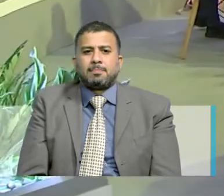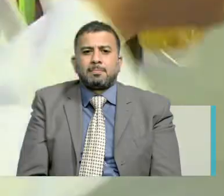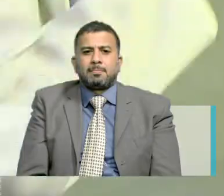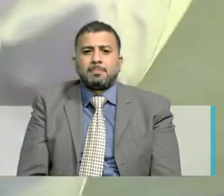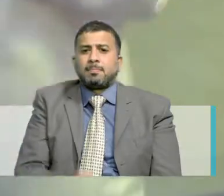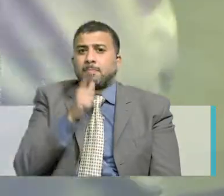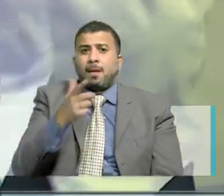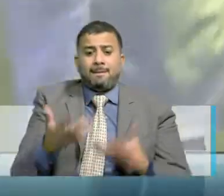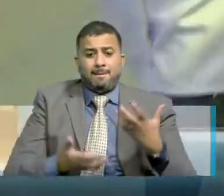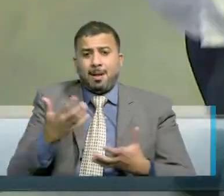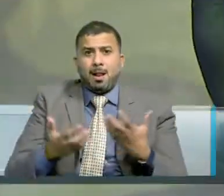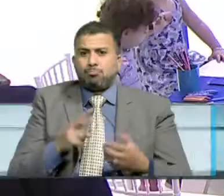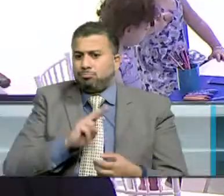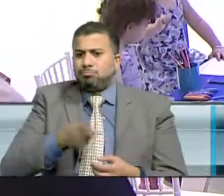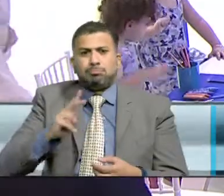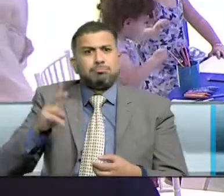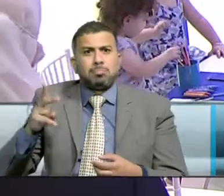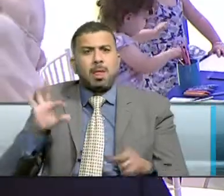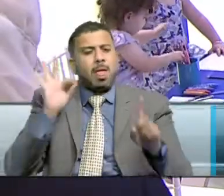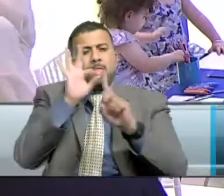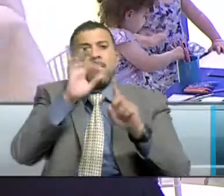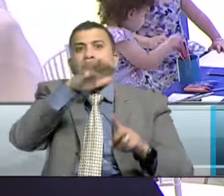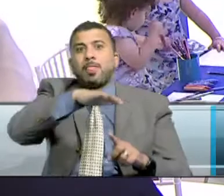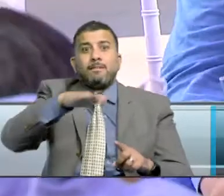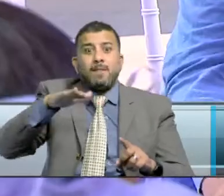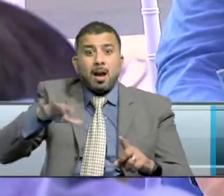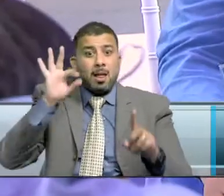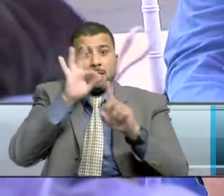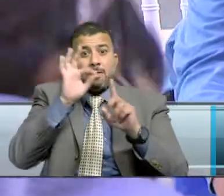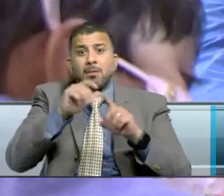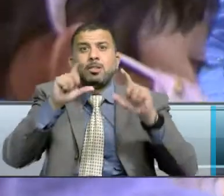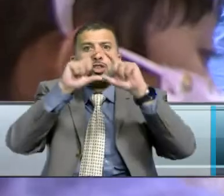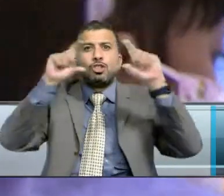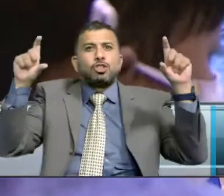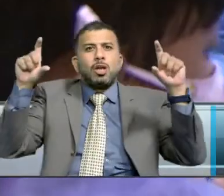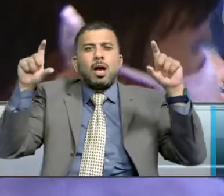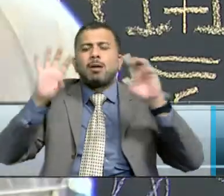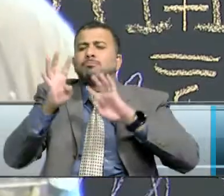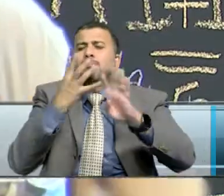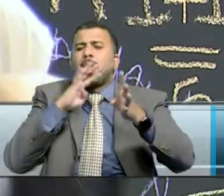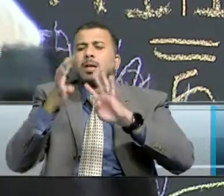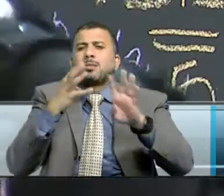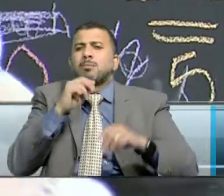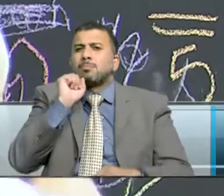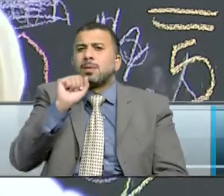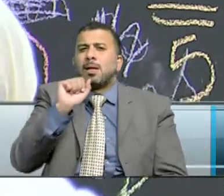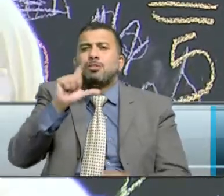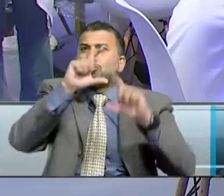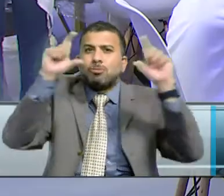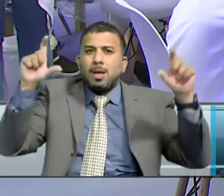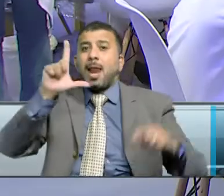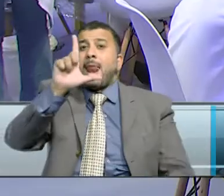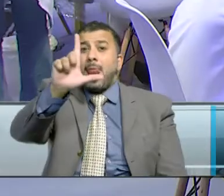فما بين فعاليات متنوعة تستهدف الأطفال، يتحقق شعار المهرجان لهذا العام الذي يأتي تحت